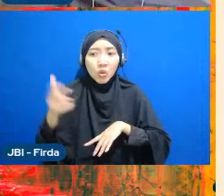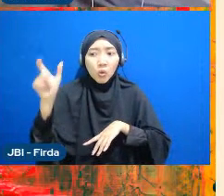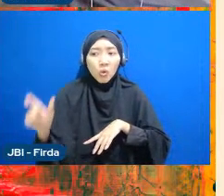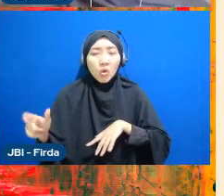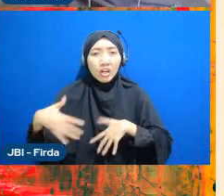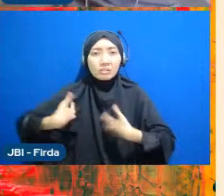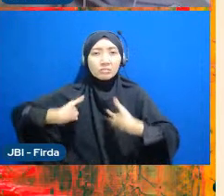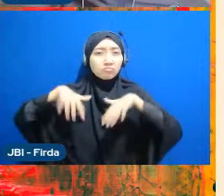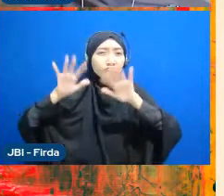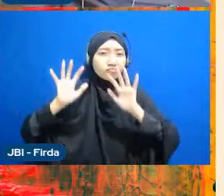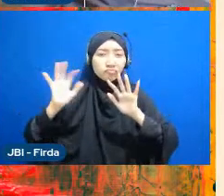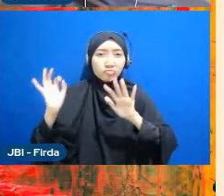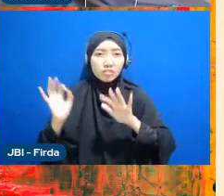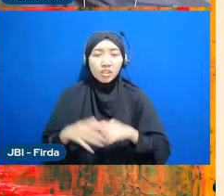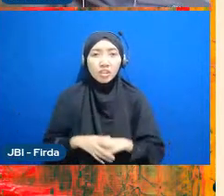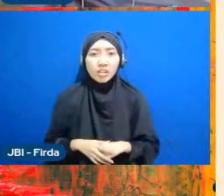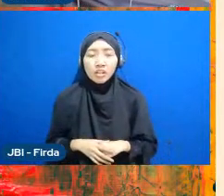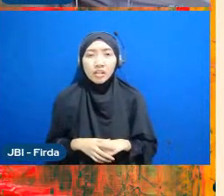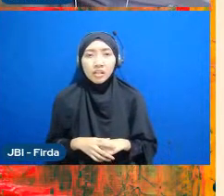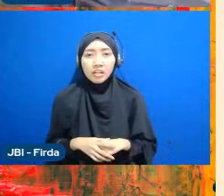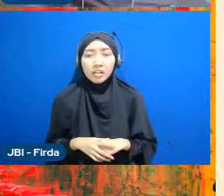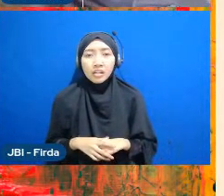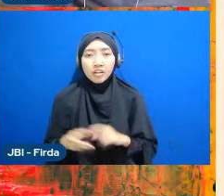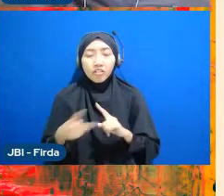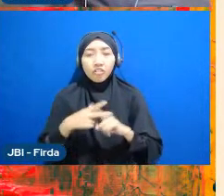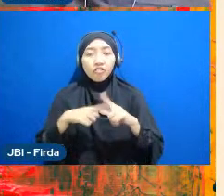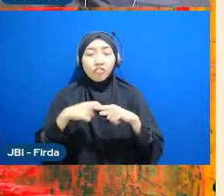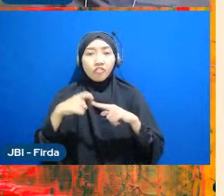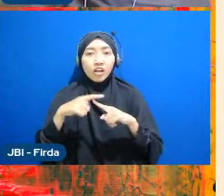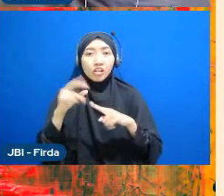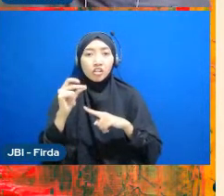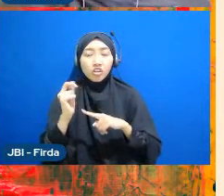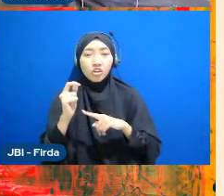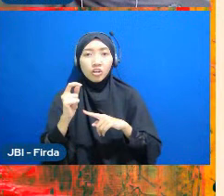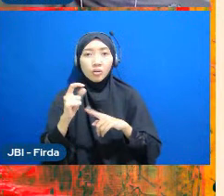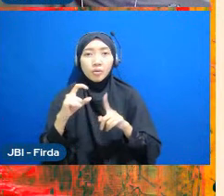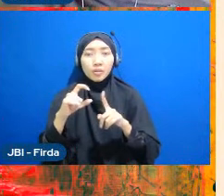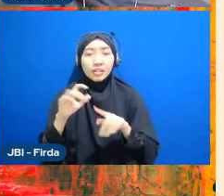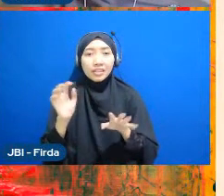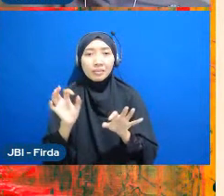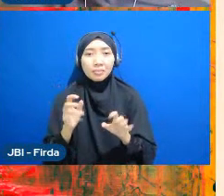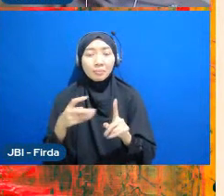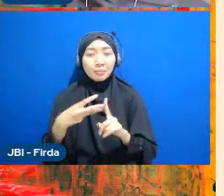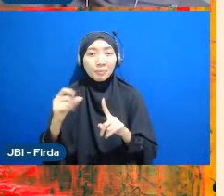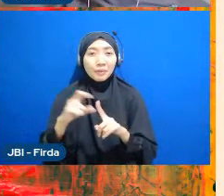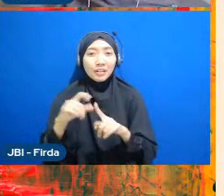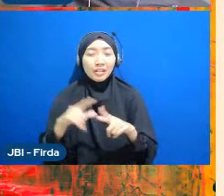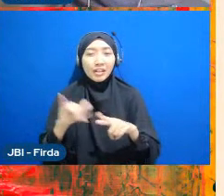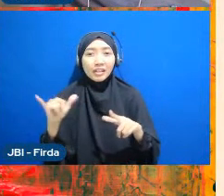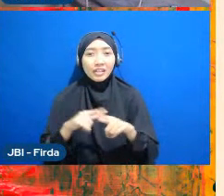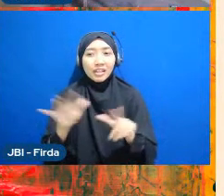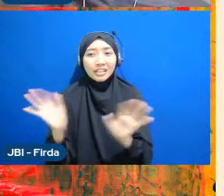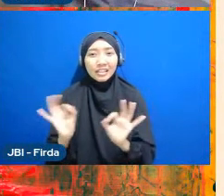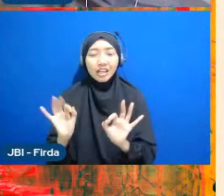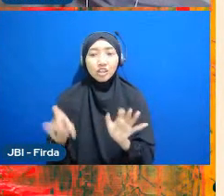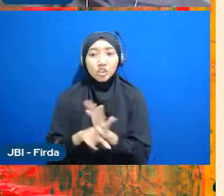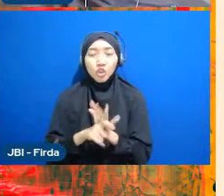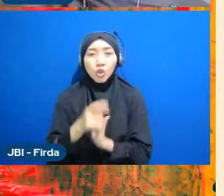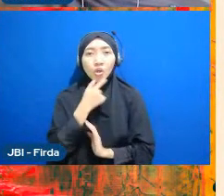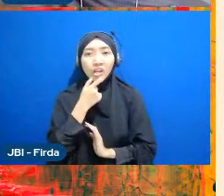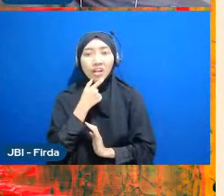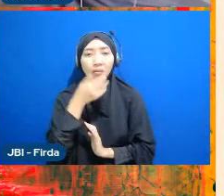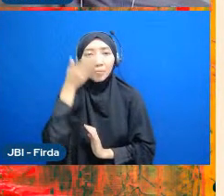berdaya. Artinya di sini ada faktor ketidakberdayaan, seperti itu. Nah, misalnya ketika nenek dirawat di rumah sakit,